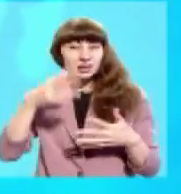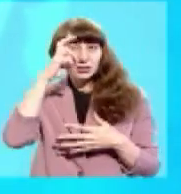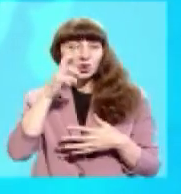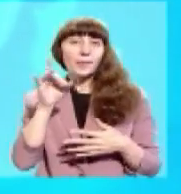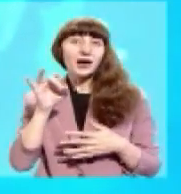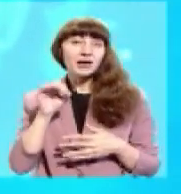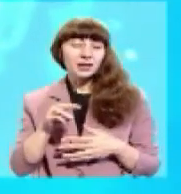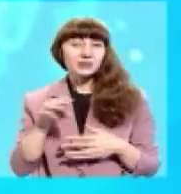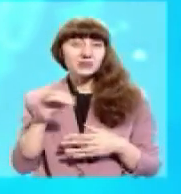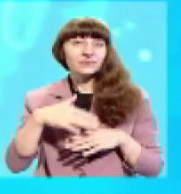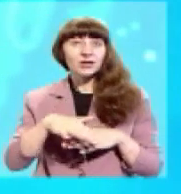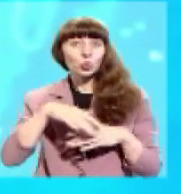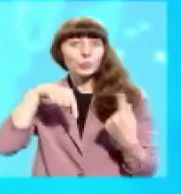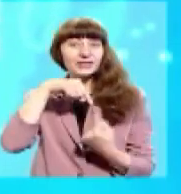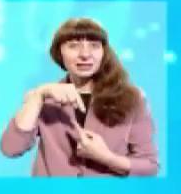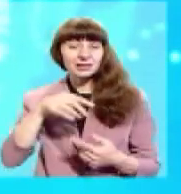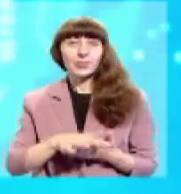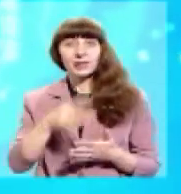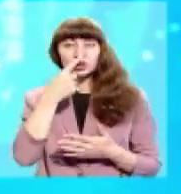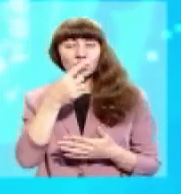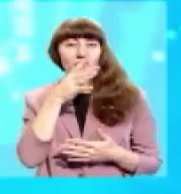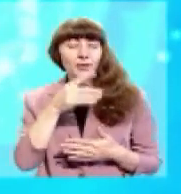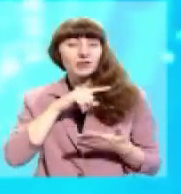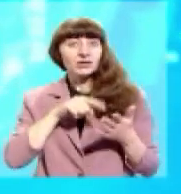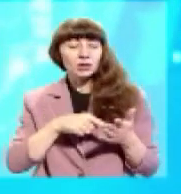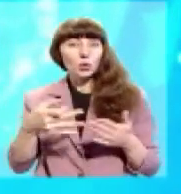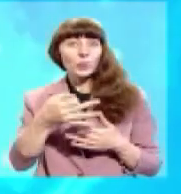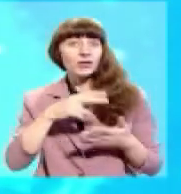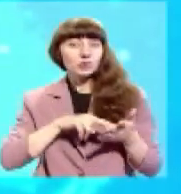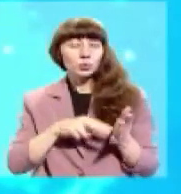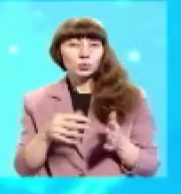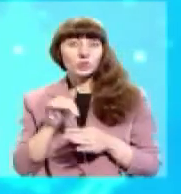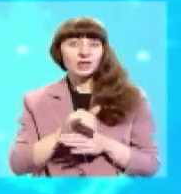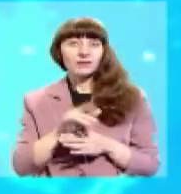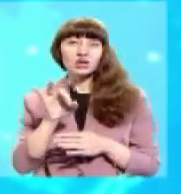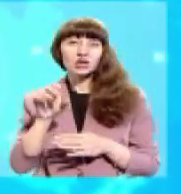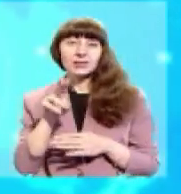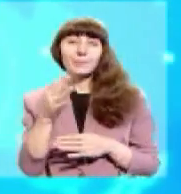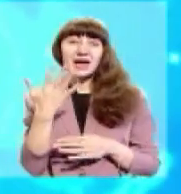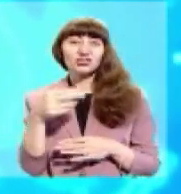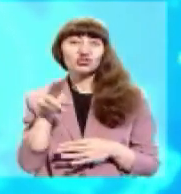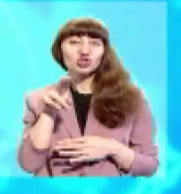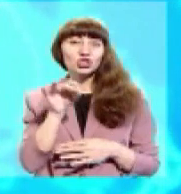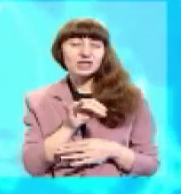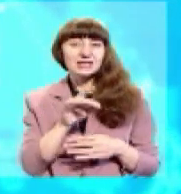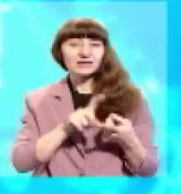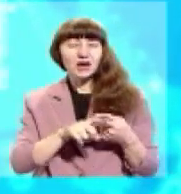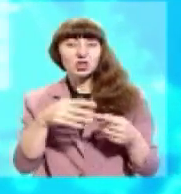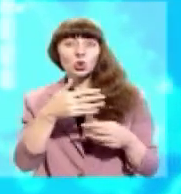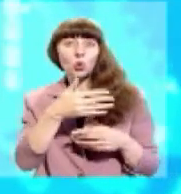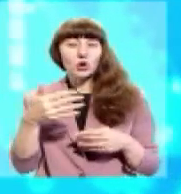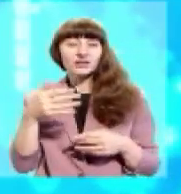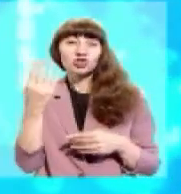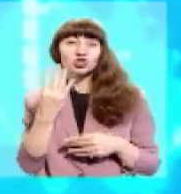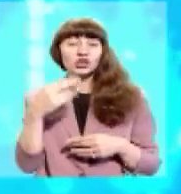государственного аппарата и в сферу бизнеса. В ближайшее время в городах области планируют установить вышки 5G. Связью уровня 4G